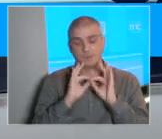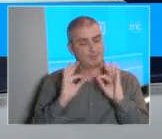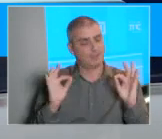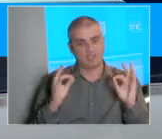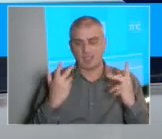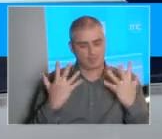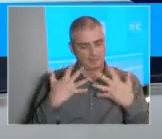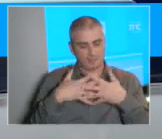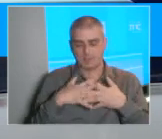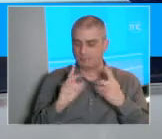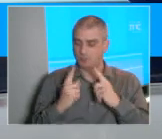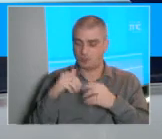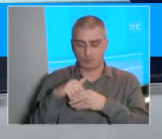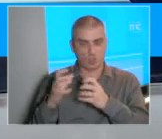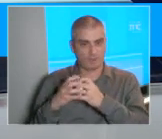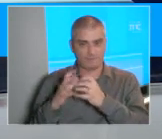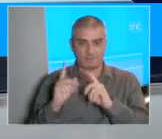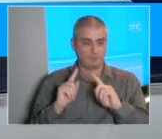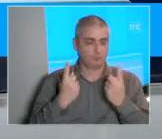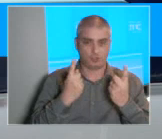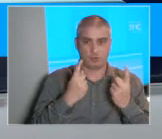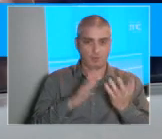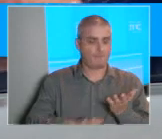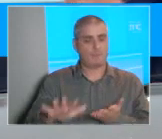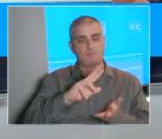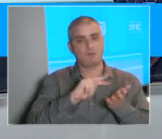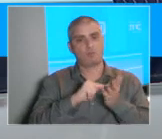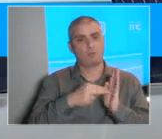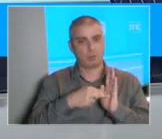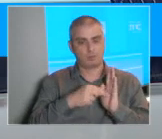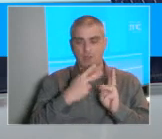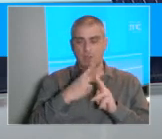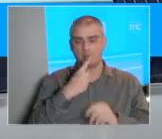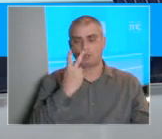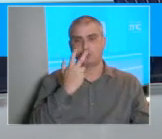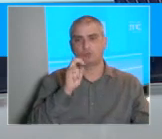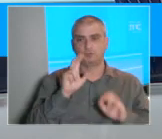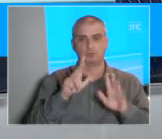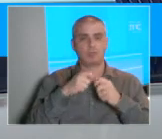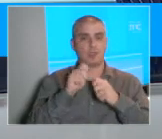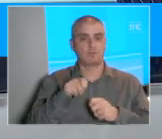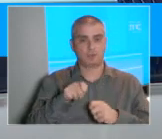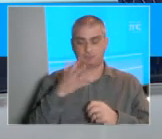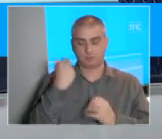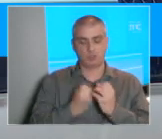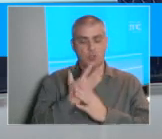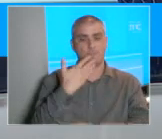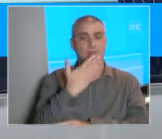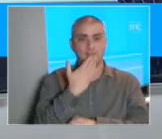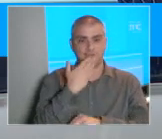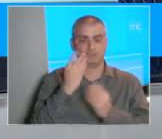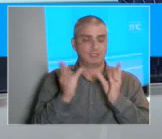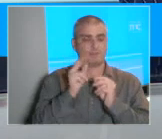שאין סינרגיה בין מה שקורה בחברה, לבין מה שקורה במרחב הפוליטי. היו רק 138 חברות כנסת מאז קום מדינת ישראל,